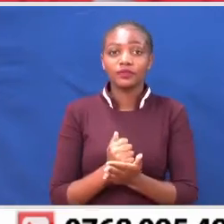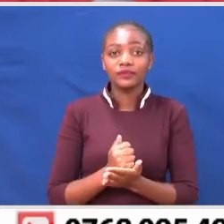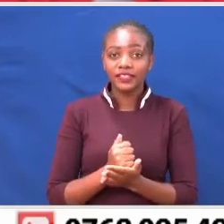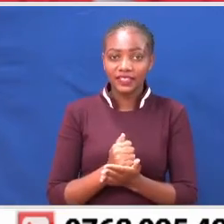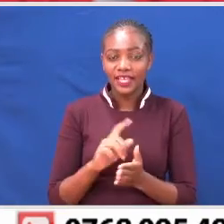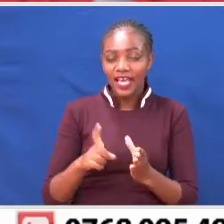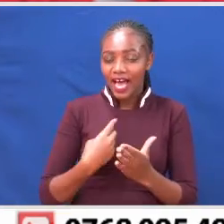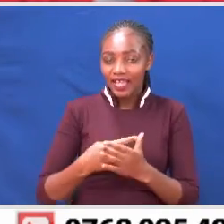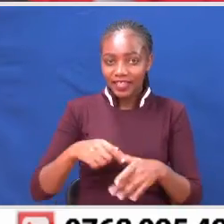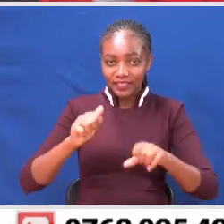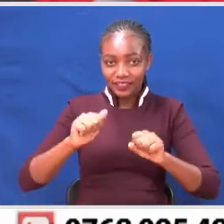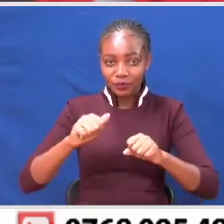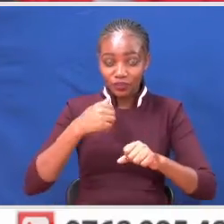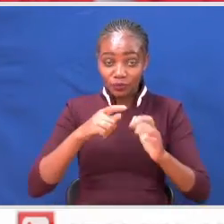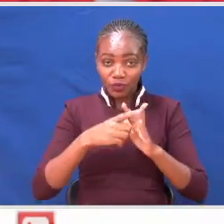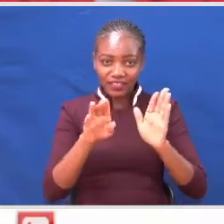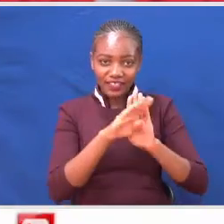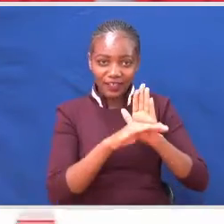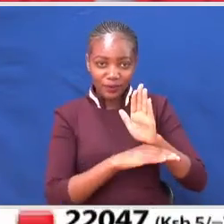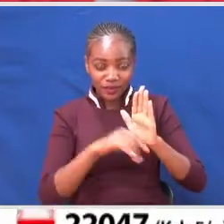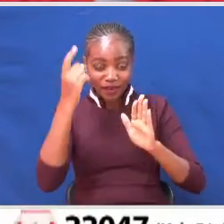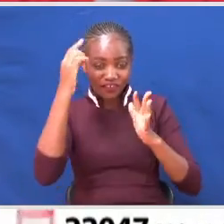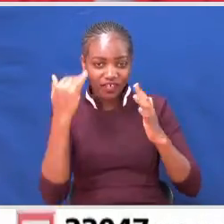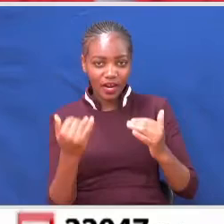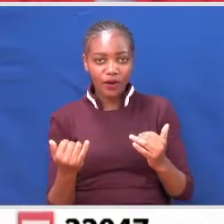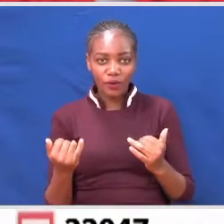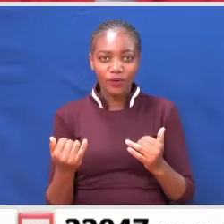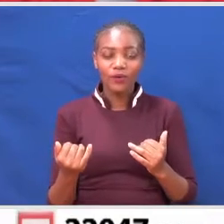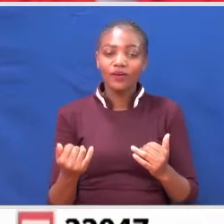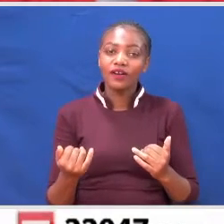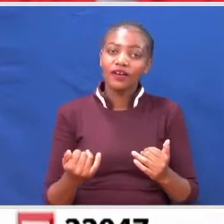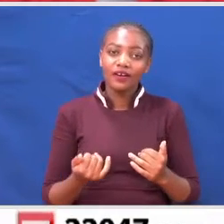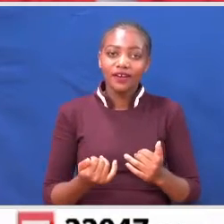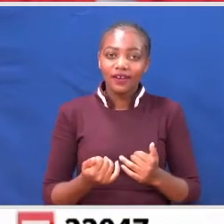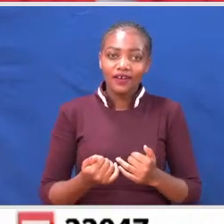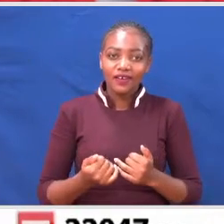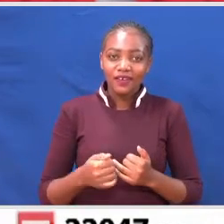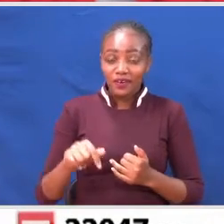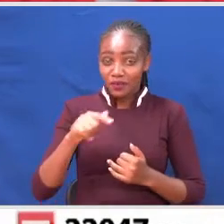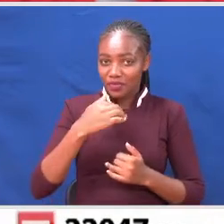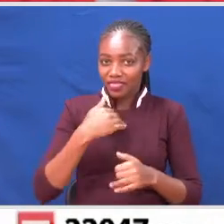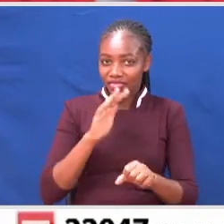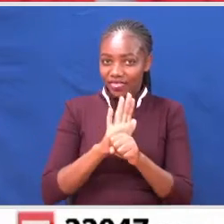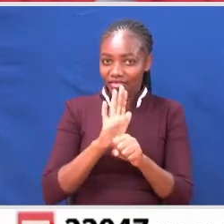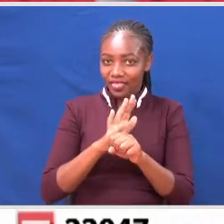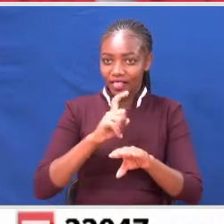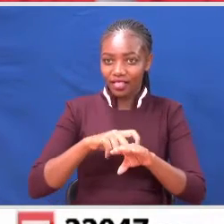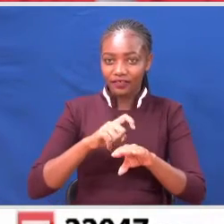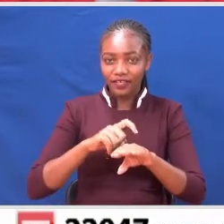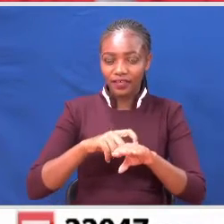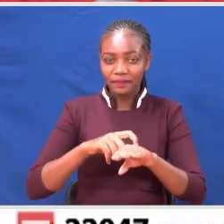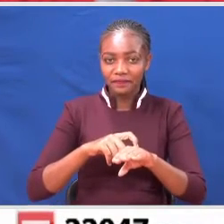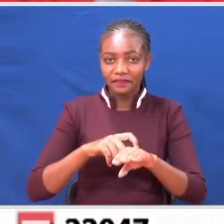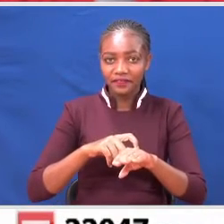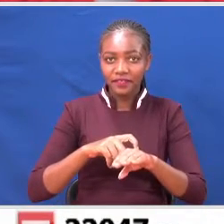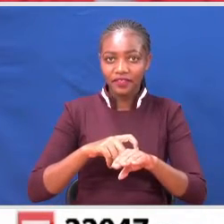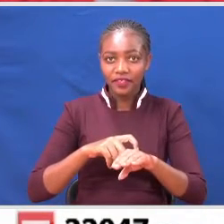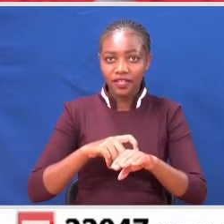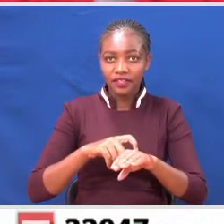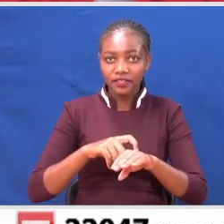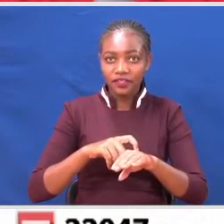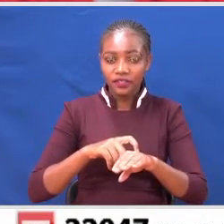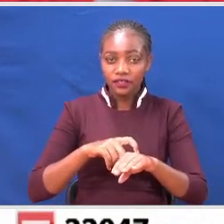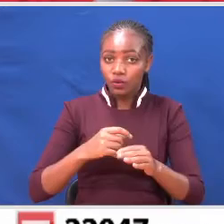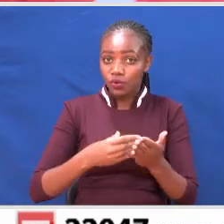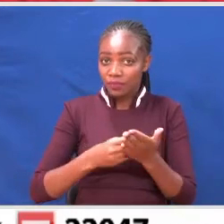Na tumeanza program ambayo kwa sasa tuna magari mengi ambayo sasa